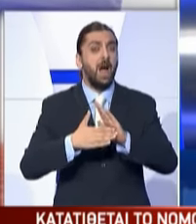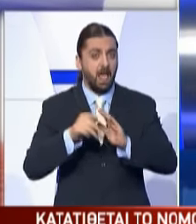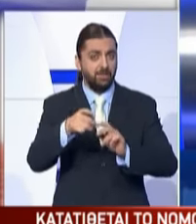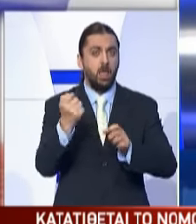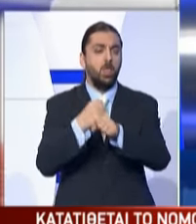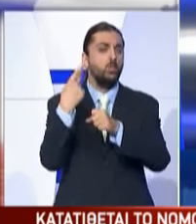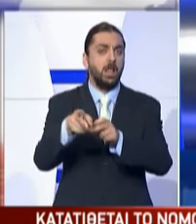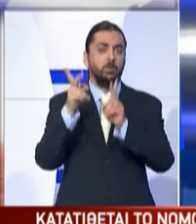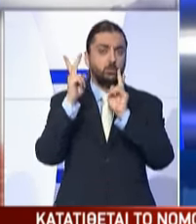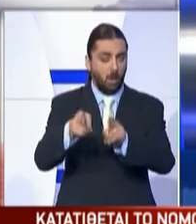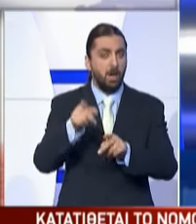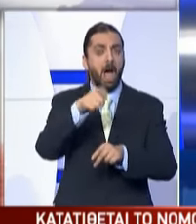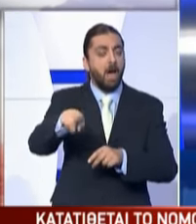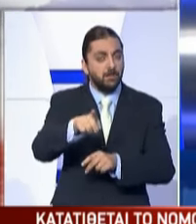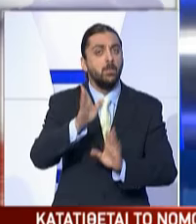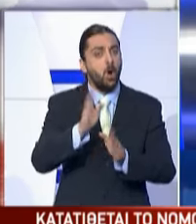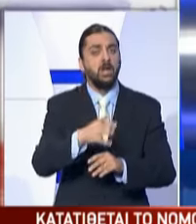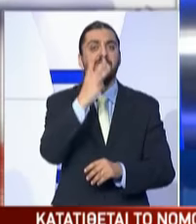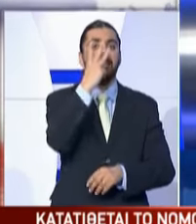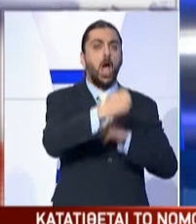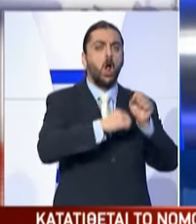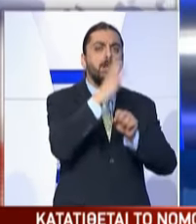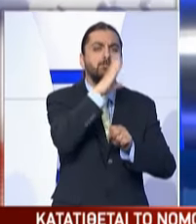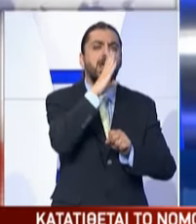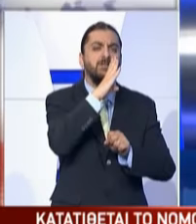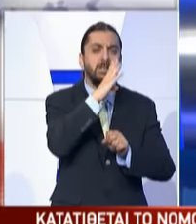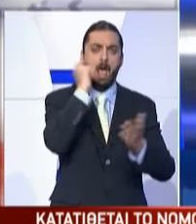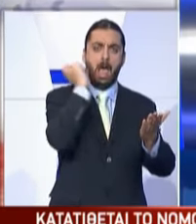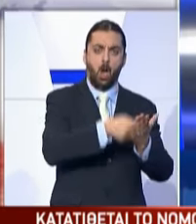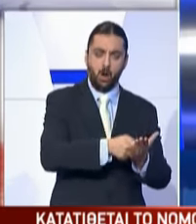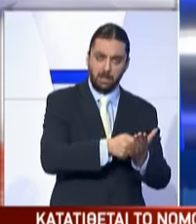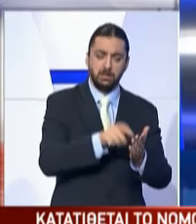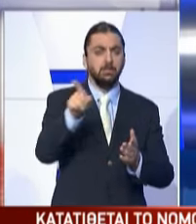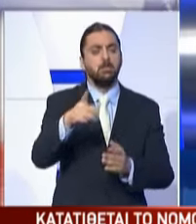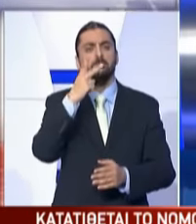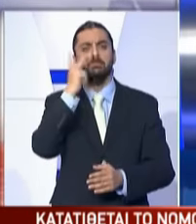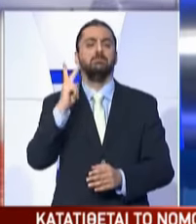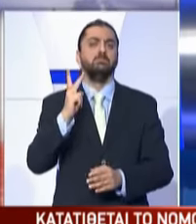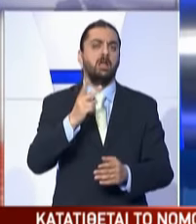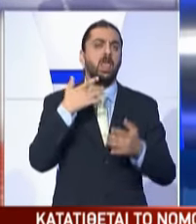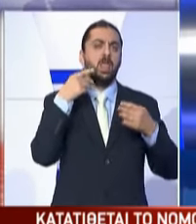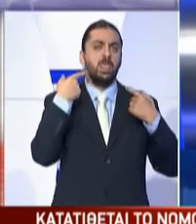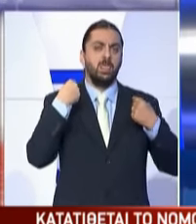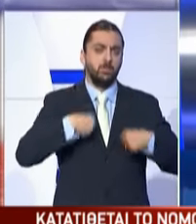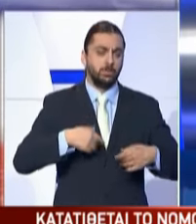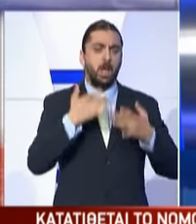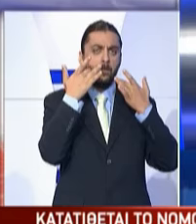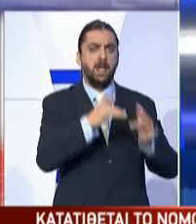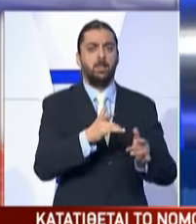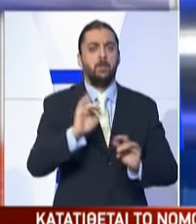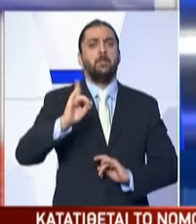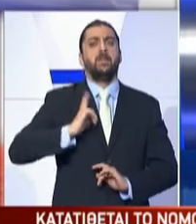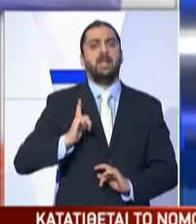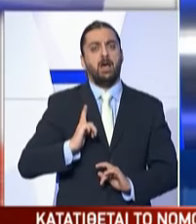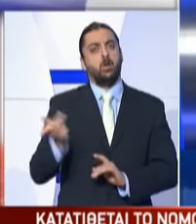θα μπορούν να εξαγοράσουν 3 πλασματικά χρόνια και να επιλέξουν να φύγουν από το δημόσιο αντί να περιμένουν να μετακινηθούν σε άλλες υπηρεσίες.